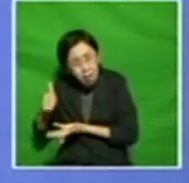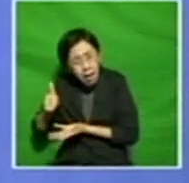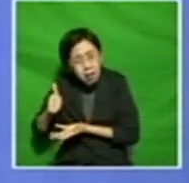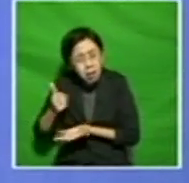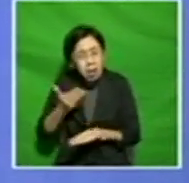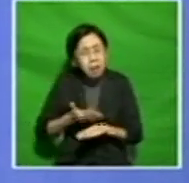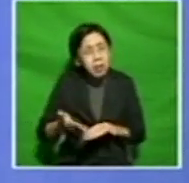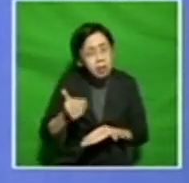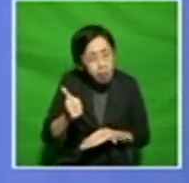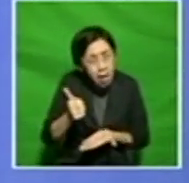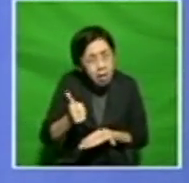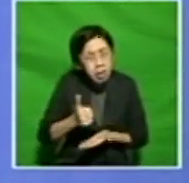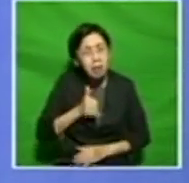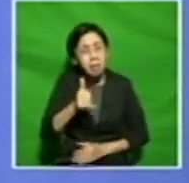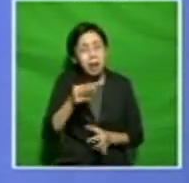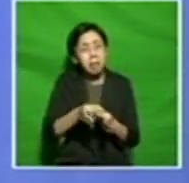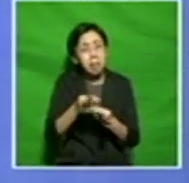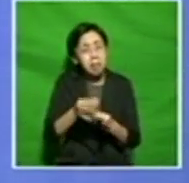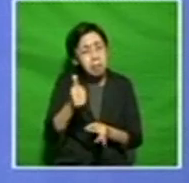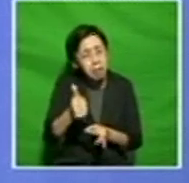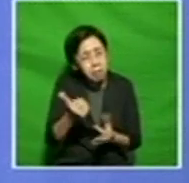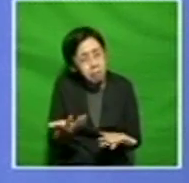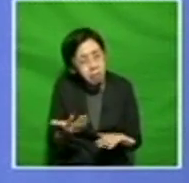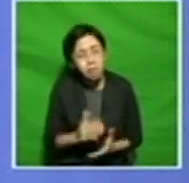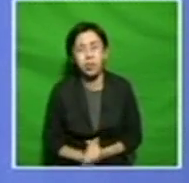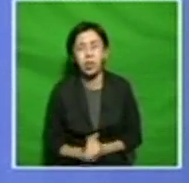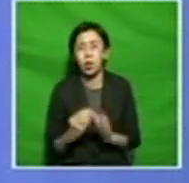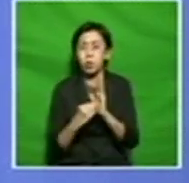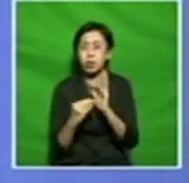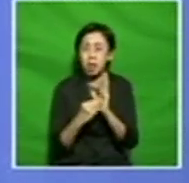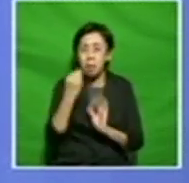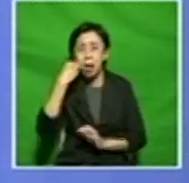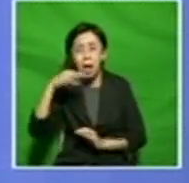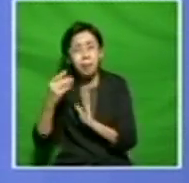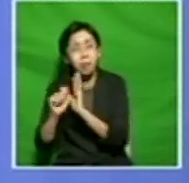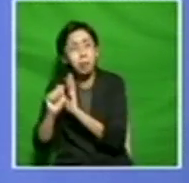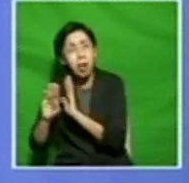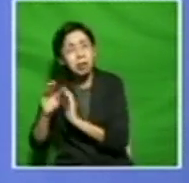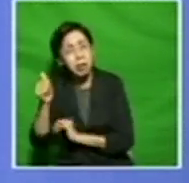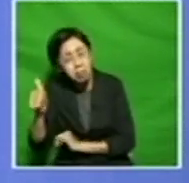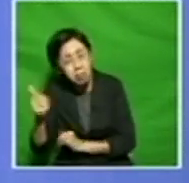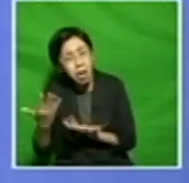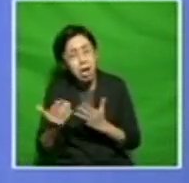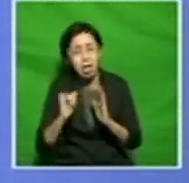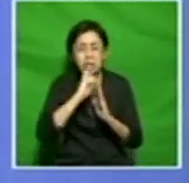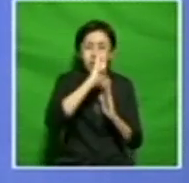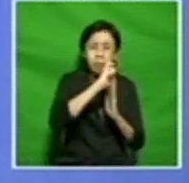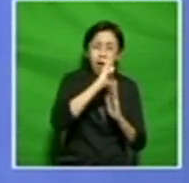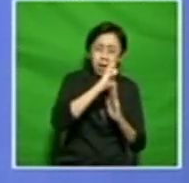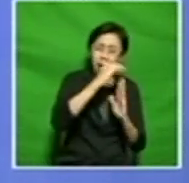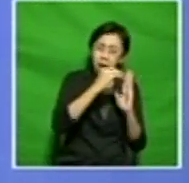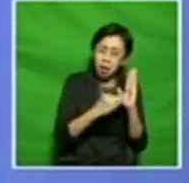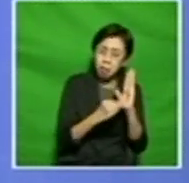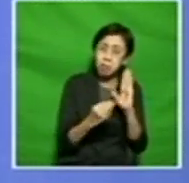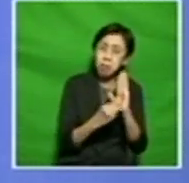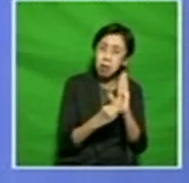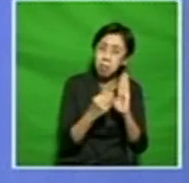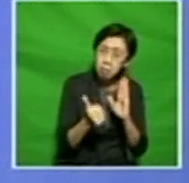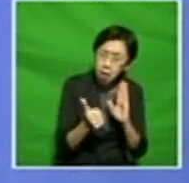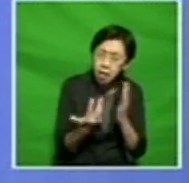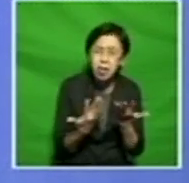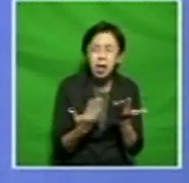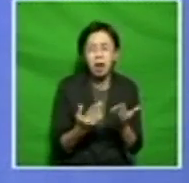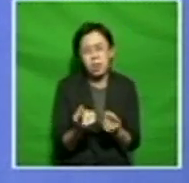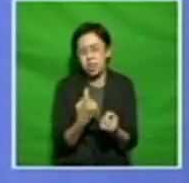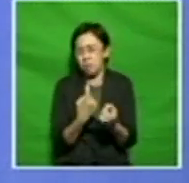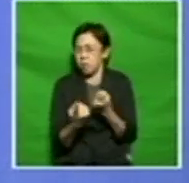ไปธนาคารได้หรือเปล่าฉันอยู่กรุงเทพจะกลับอุบลกลับได้ไหมฉันอยู่เชียงใหม่จะกลับเข้ากรุงเทพกลับได้หรือเปล่าคำต